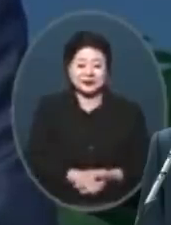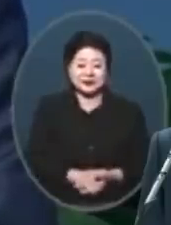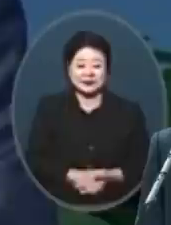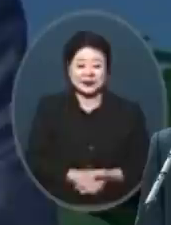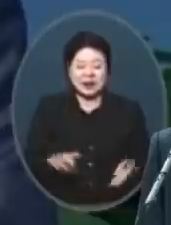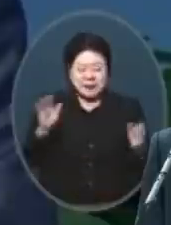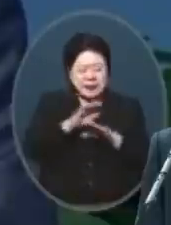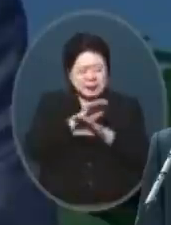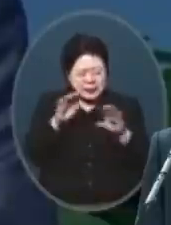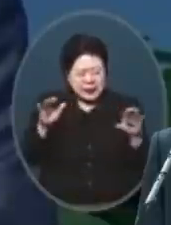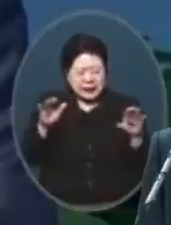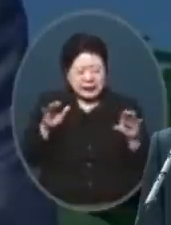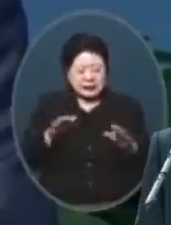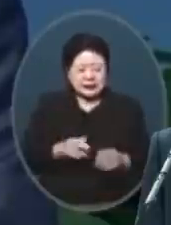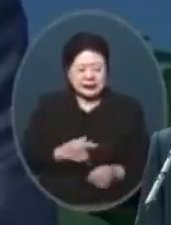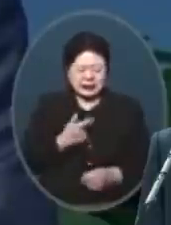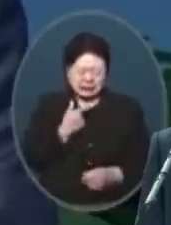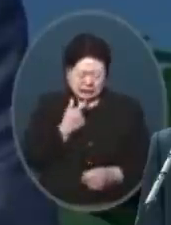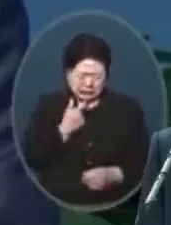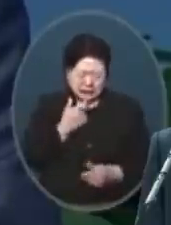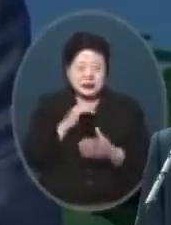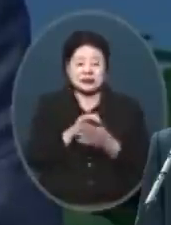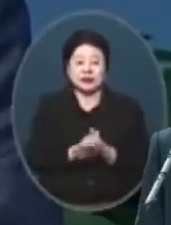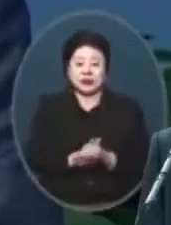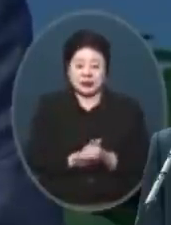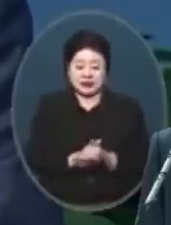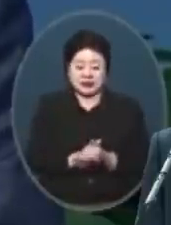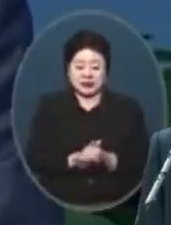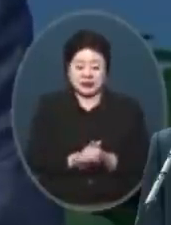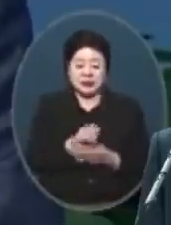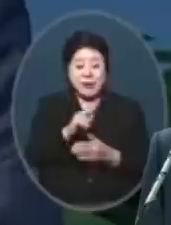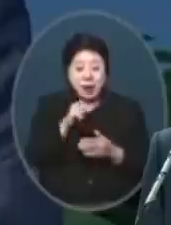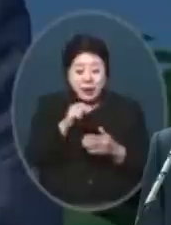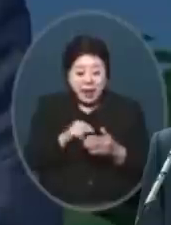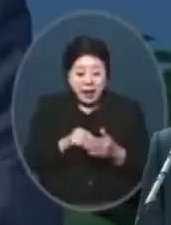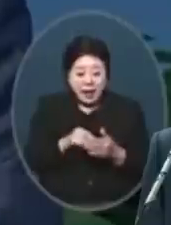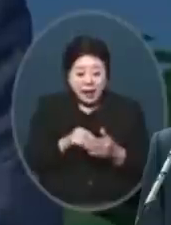밤낮으로 간절히 기도를 해야 하는데 마음에